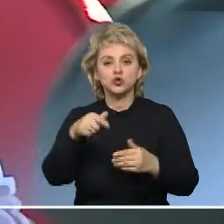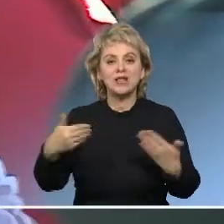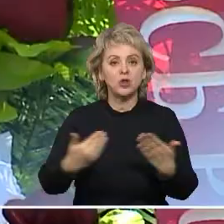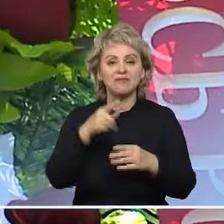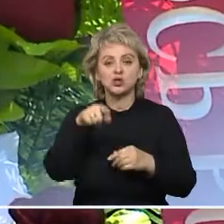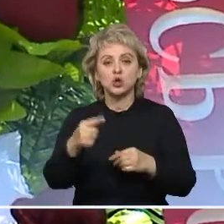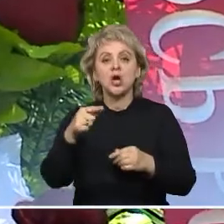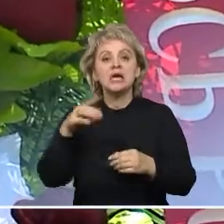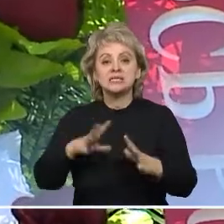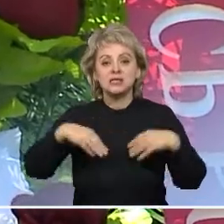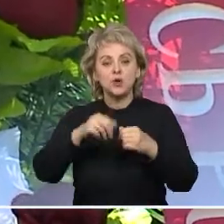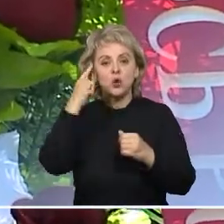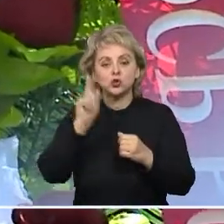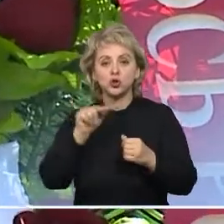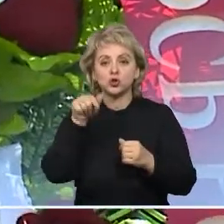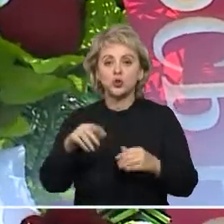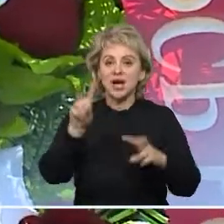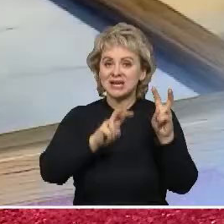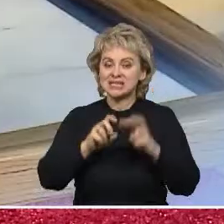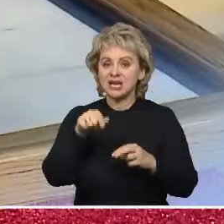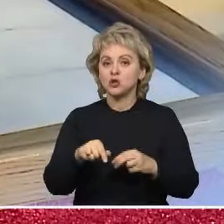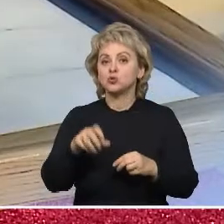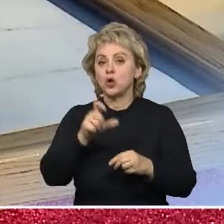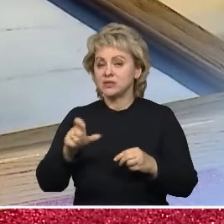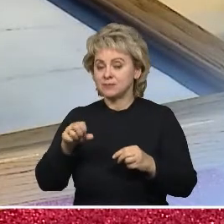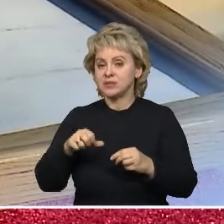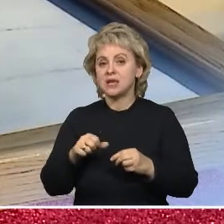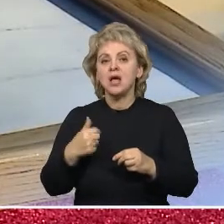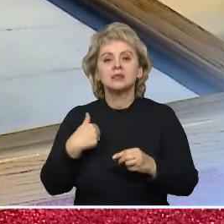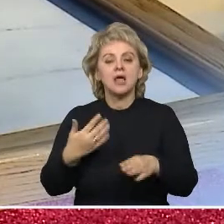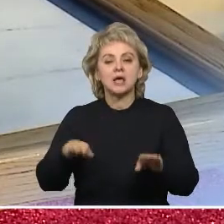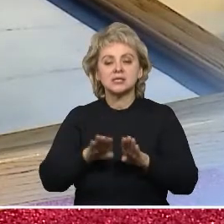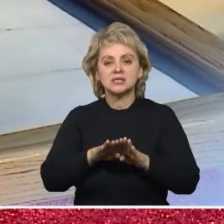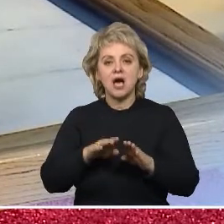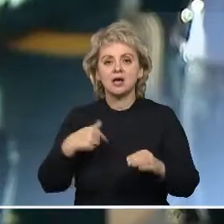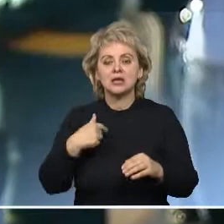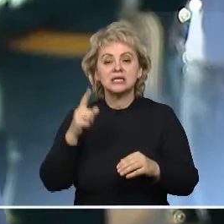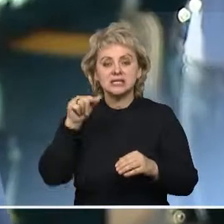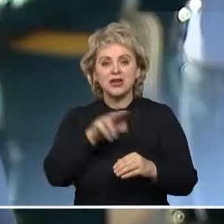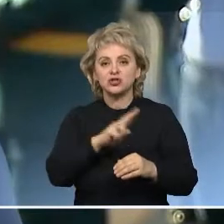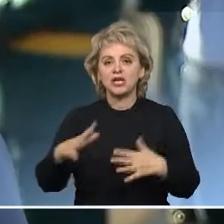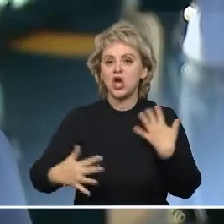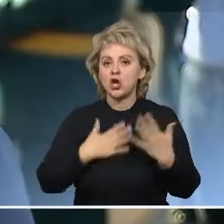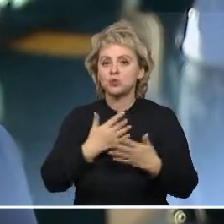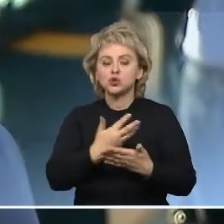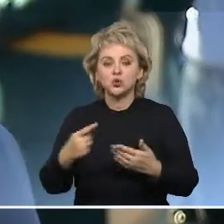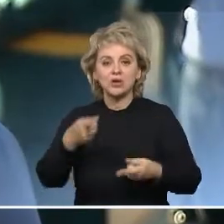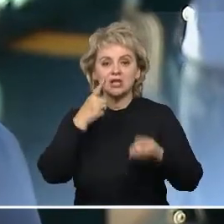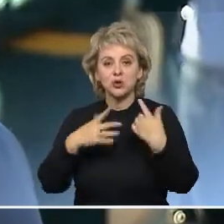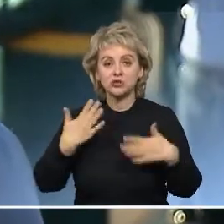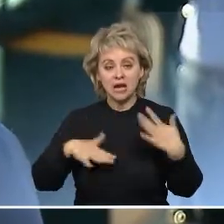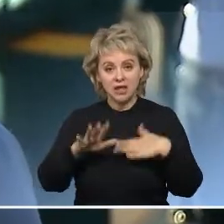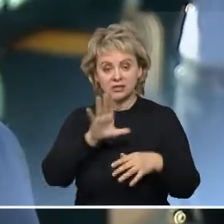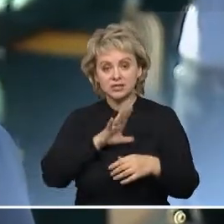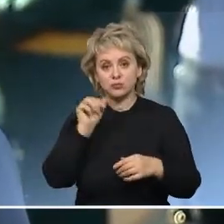выпуска новостей семья узнала, что ее разыскивают поисковики. Это нас захлестнуло так, знаете, вот такие эмоции, столько слез радости